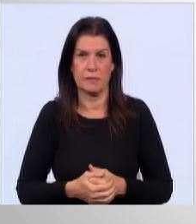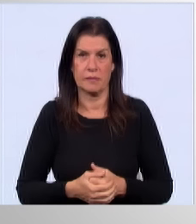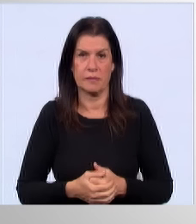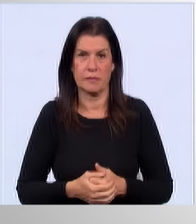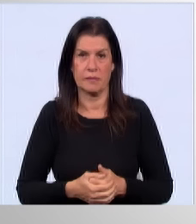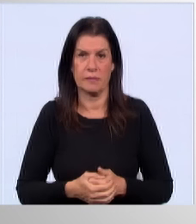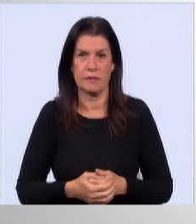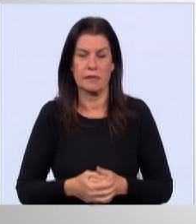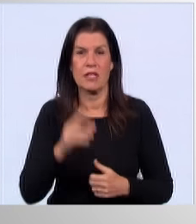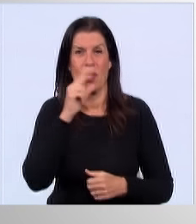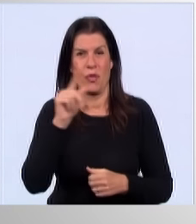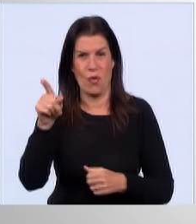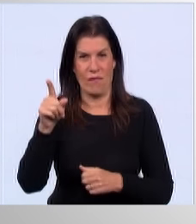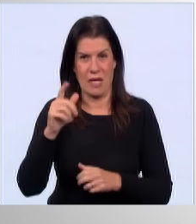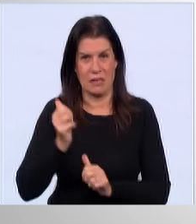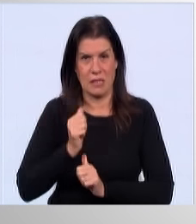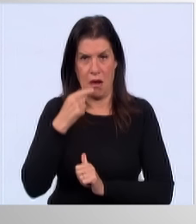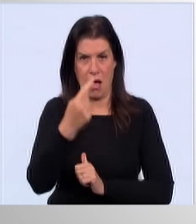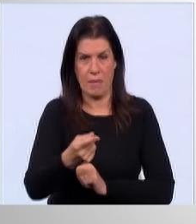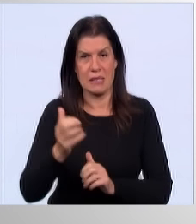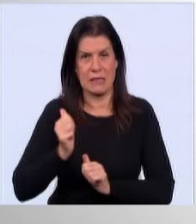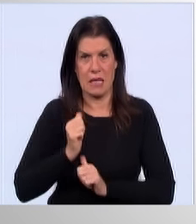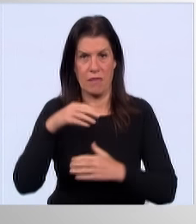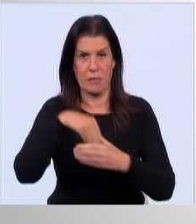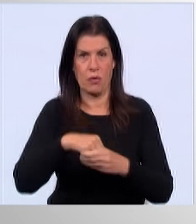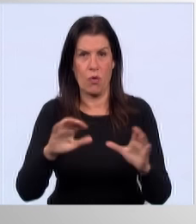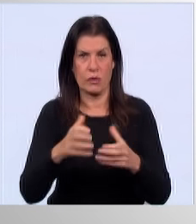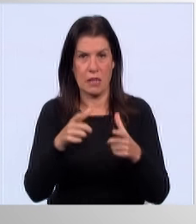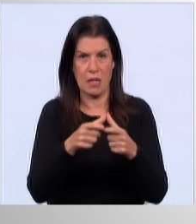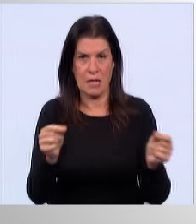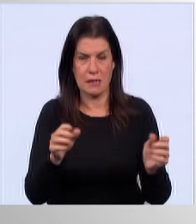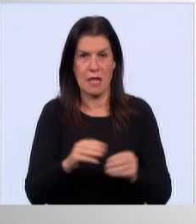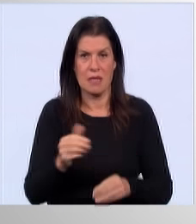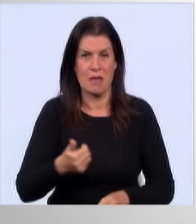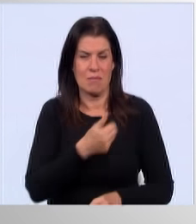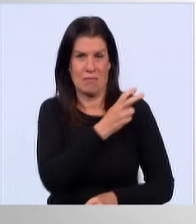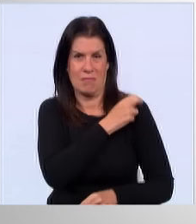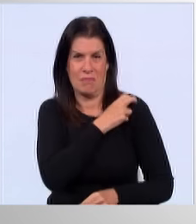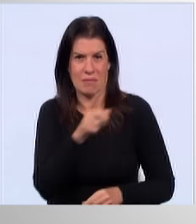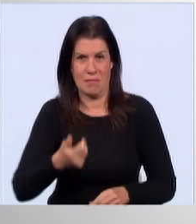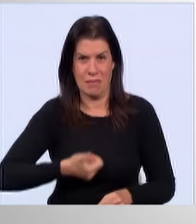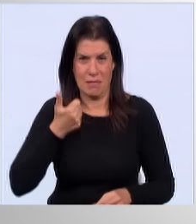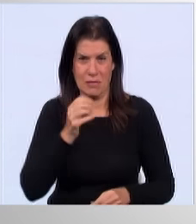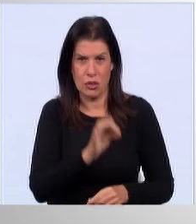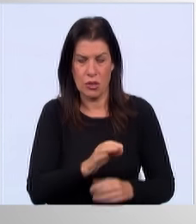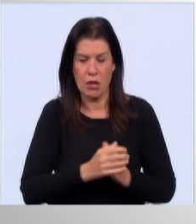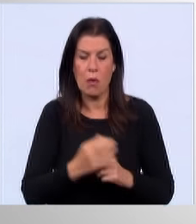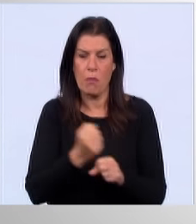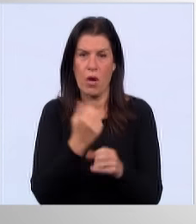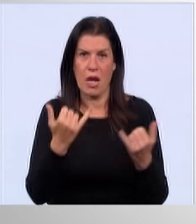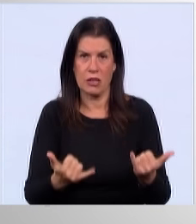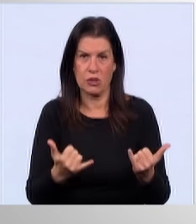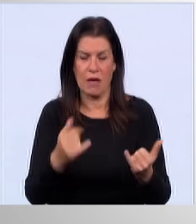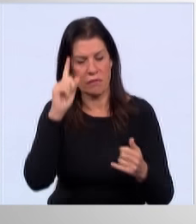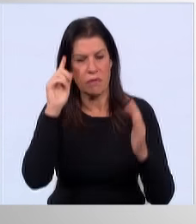מדובר צהל נמסר בתגובה, צהל ובתוכו אוגדת עזה תחת פיקודו של תת-אלוף אבי רוזנפלד פועל בימים אלו וממוקד כל כולו בלחימה